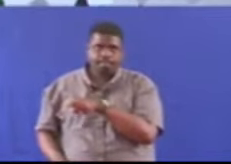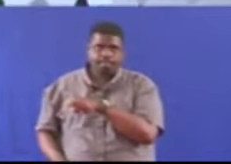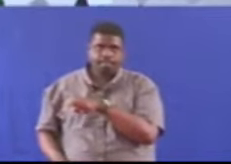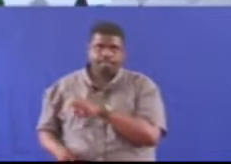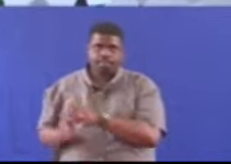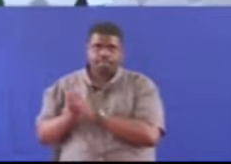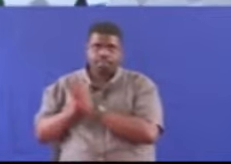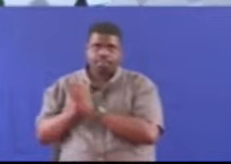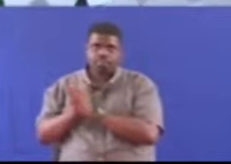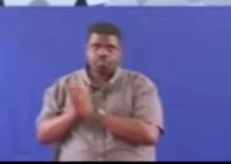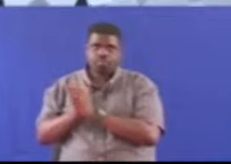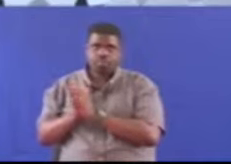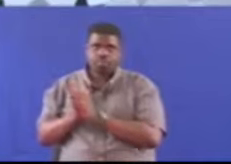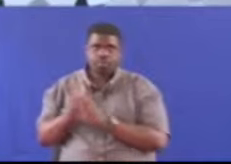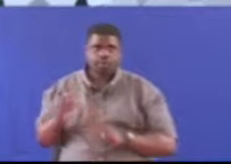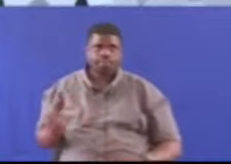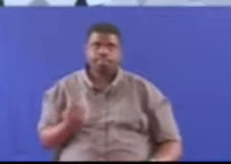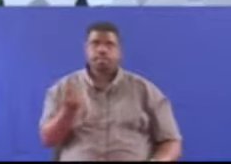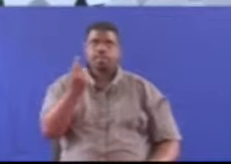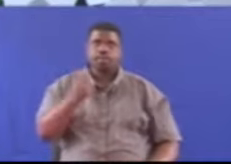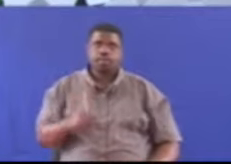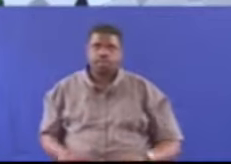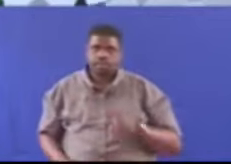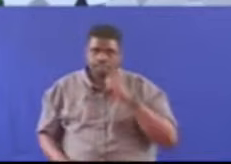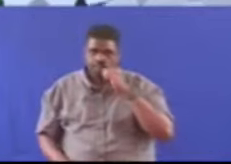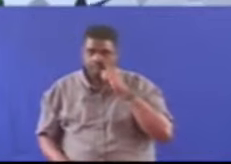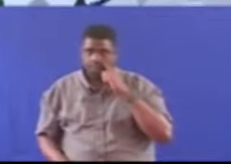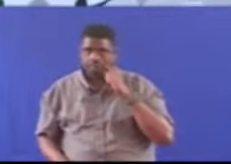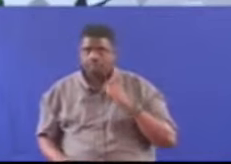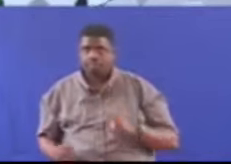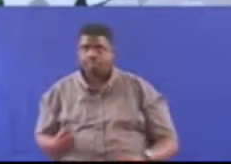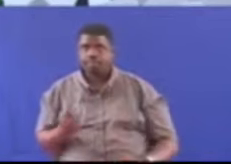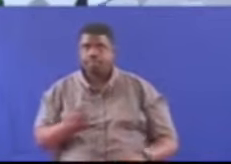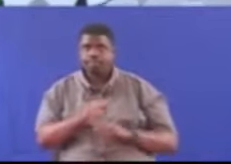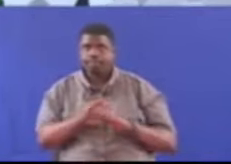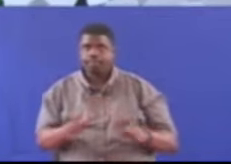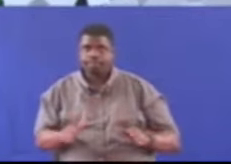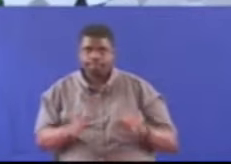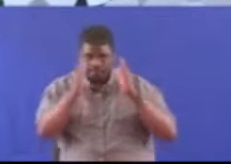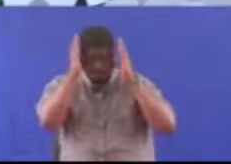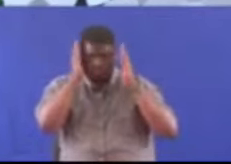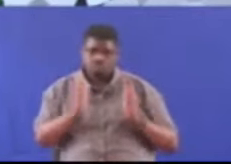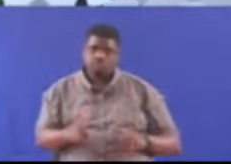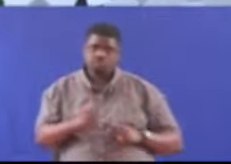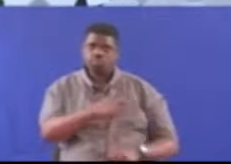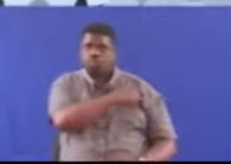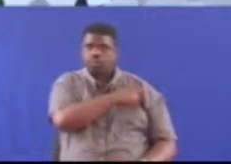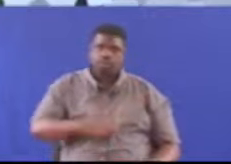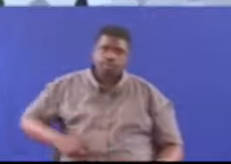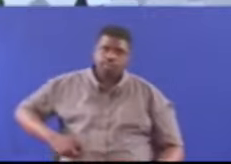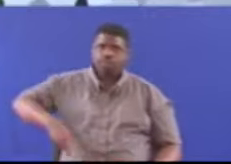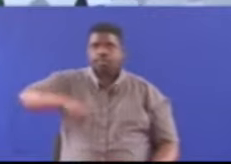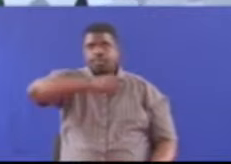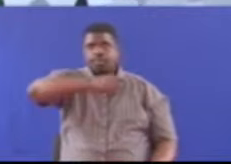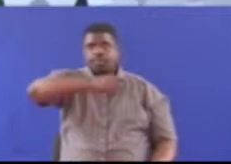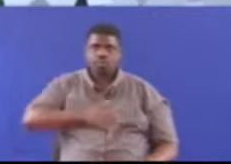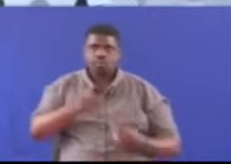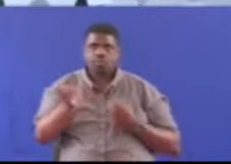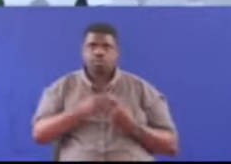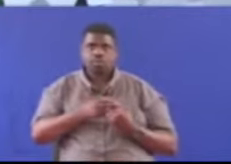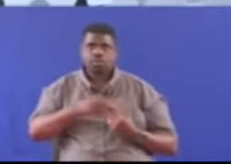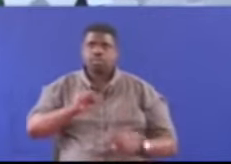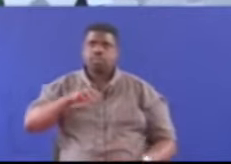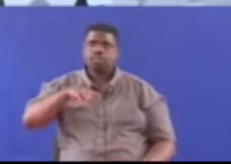namshukuru kwa namna ya pekee kabisa Mheshimiwa Rais wetu Dr. Samia Suluhu